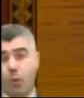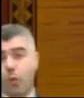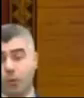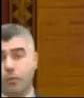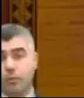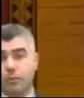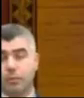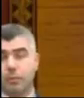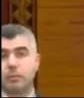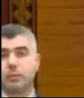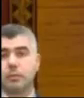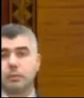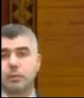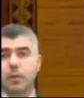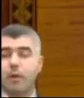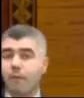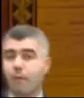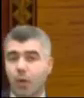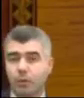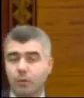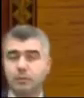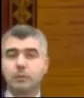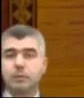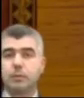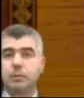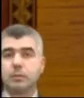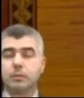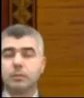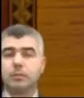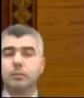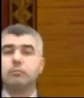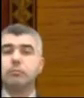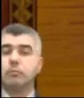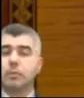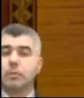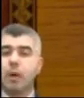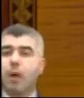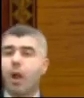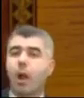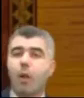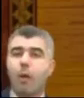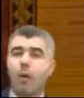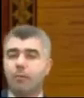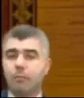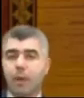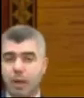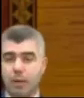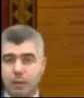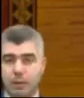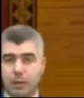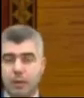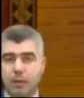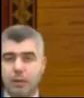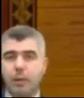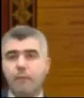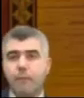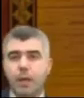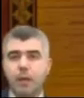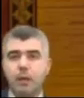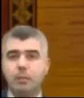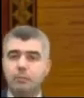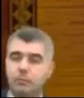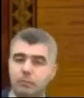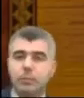الشركات التي تجعل من فرنسا أول مستثمر أجنبي في هذا البلد، أول